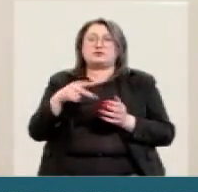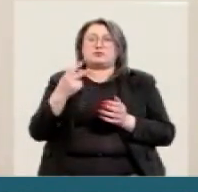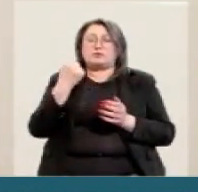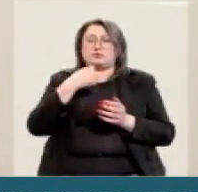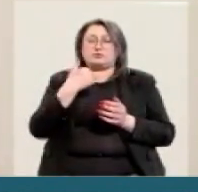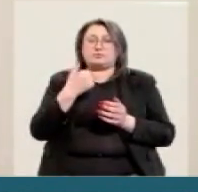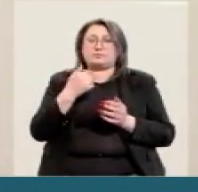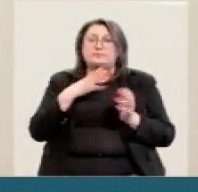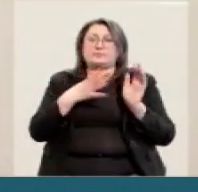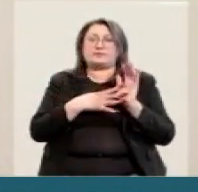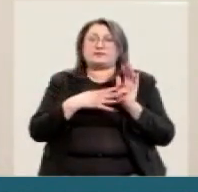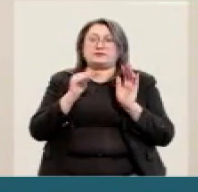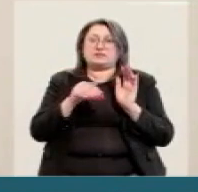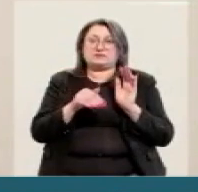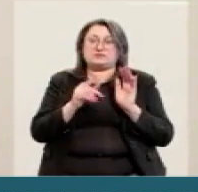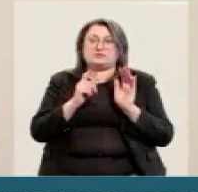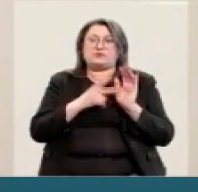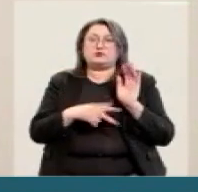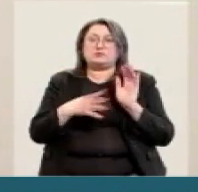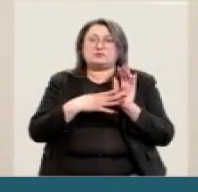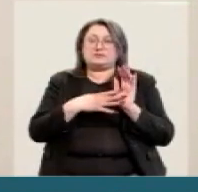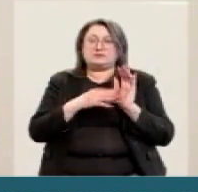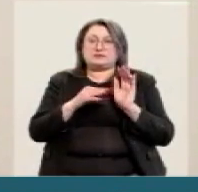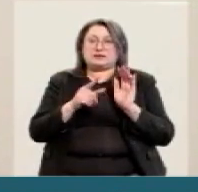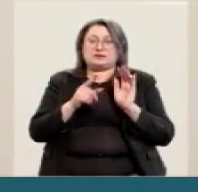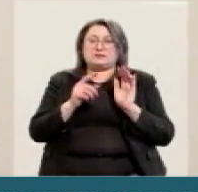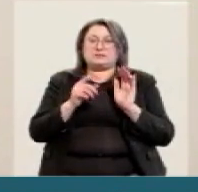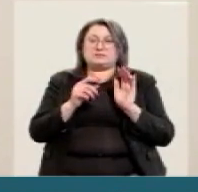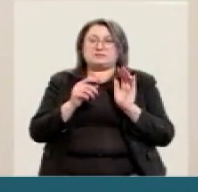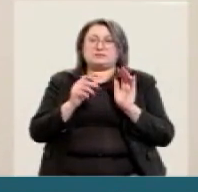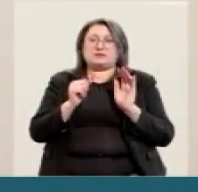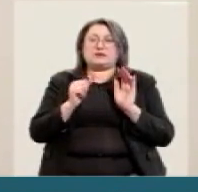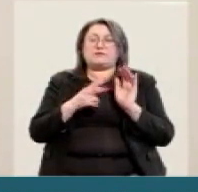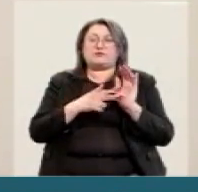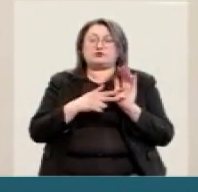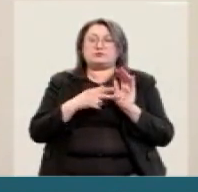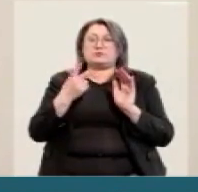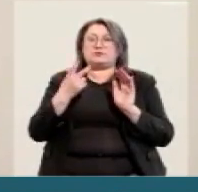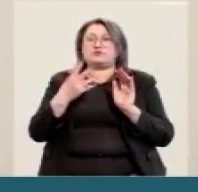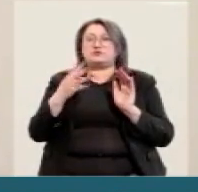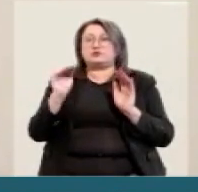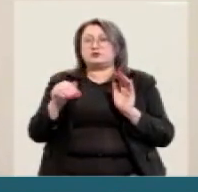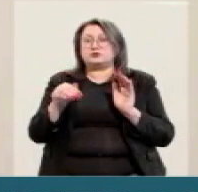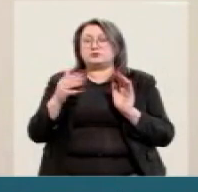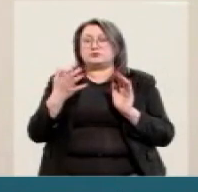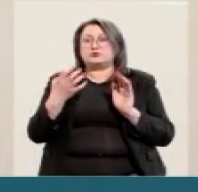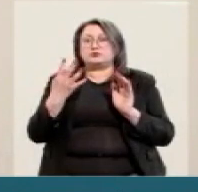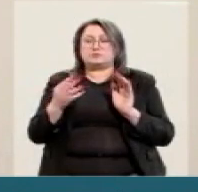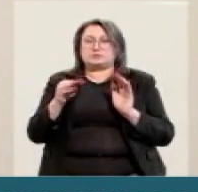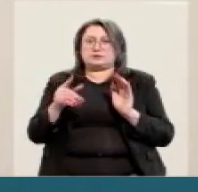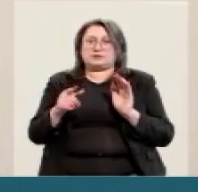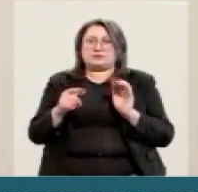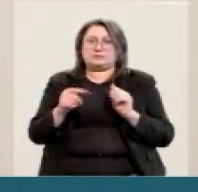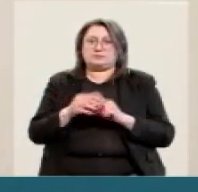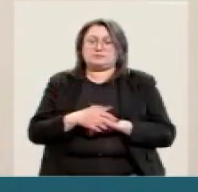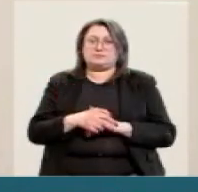айлық есептік көрсеткішке дейін, яғни 2022 жылғы жағдай бойынша 24504 теңге төлем мөлшерін ұлғайту бөлігінде мәслихат